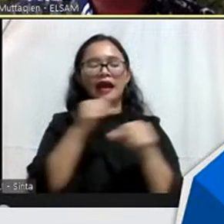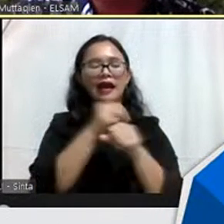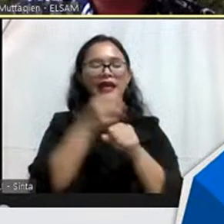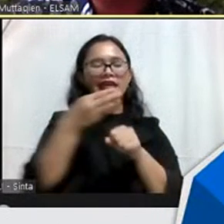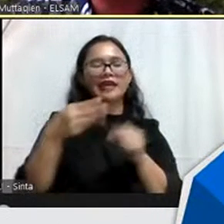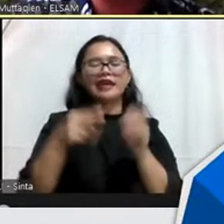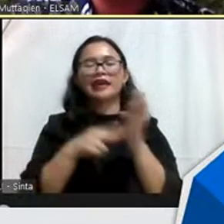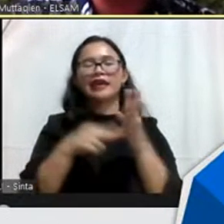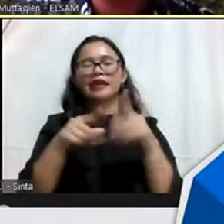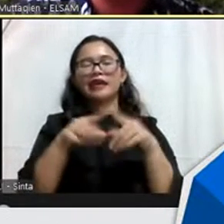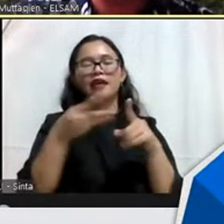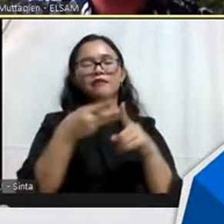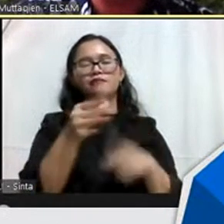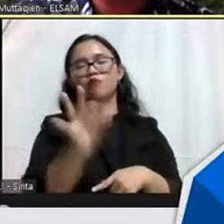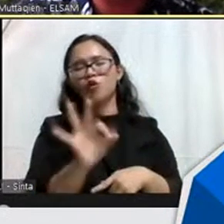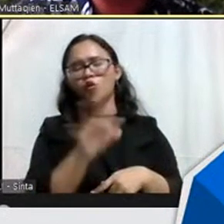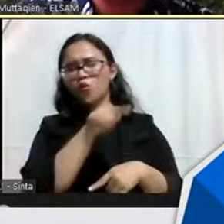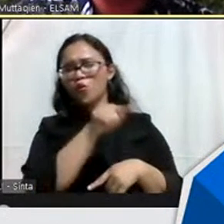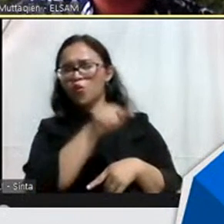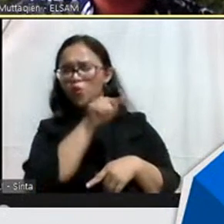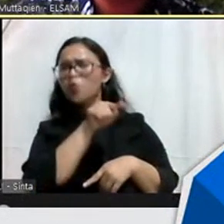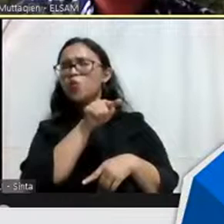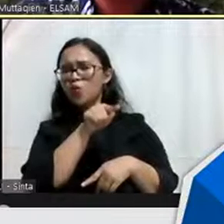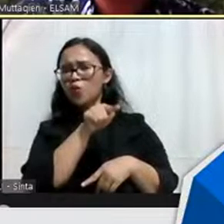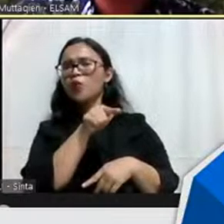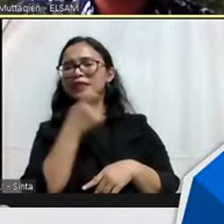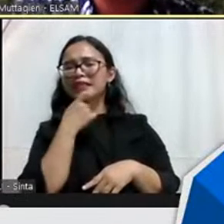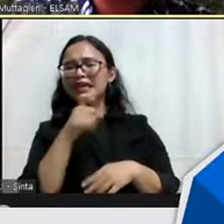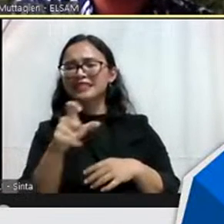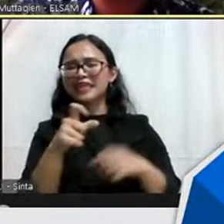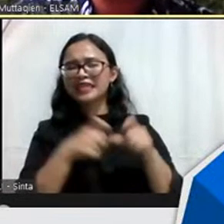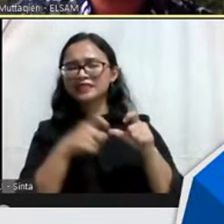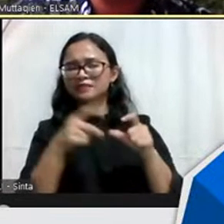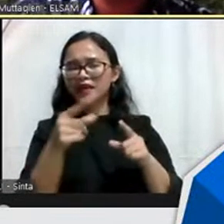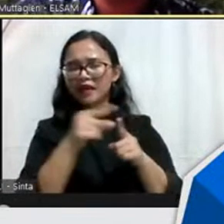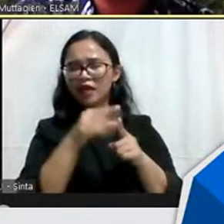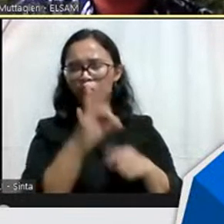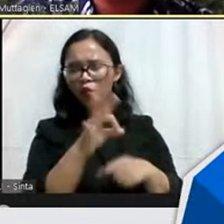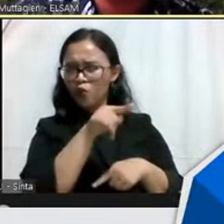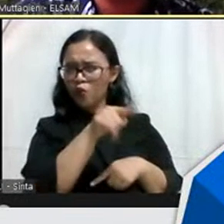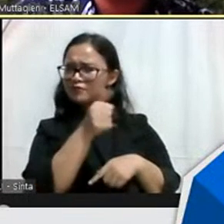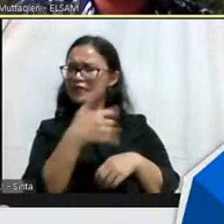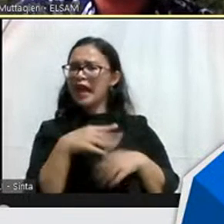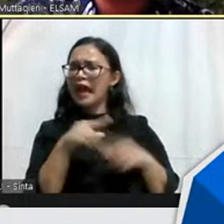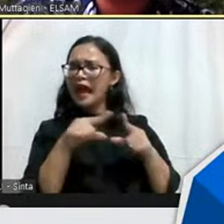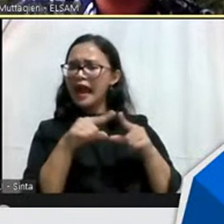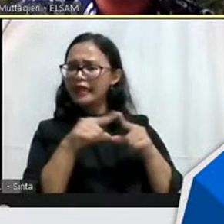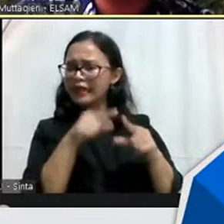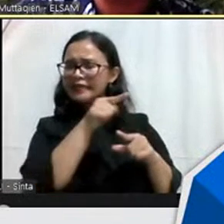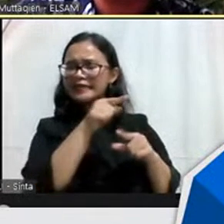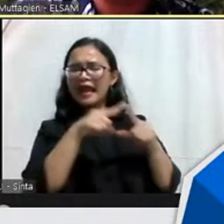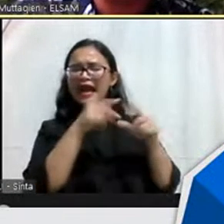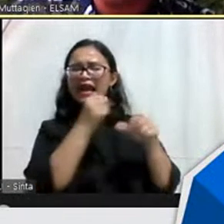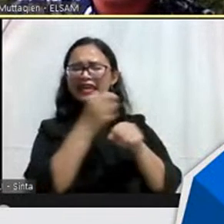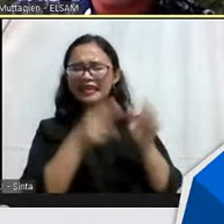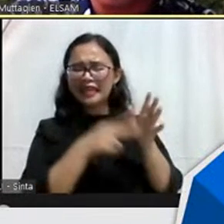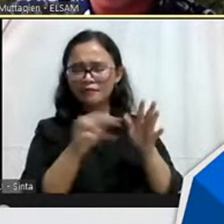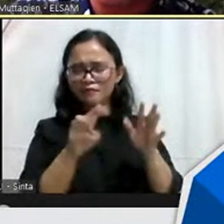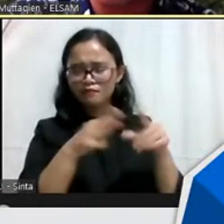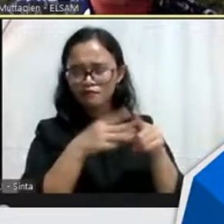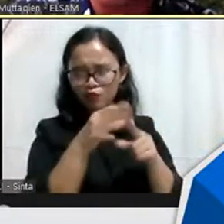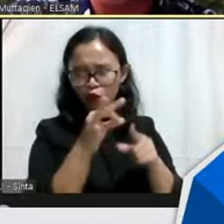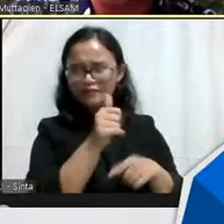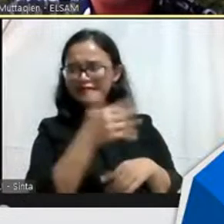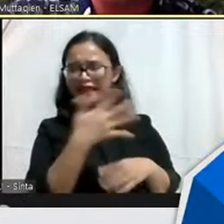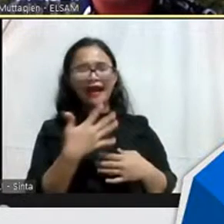groupnya di rspo Apakah dia apakah eh nanti ABN Amro juga akan bisa mendiskusikan atau melihat Apakah kemungkinan National